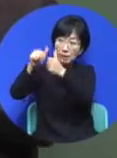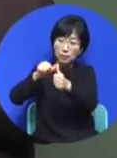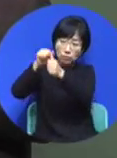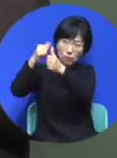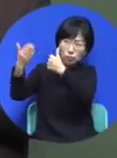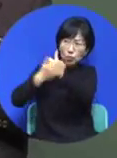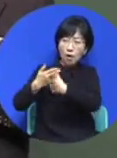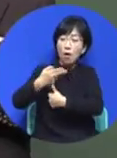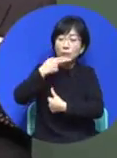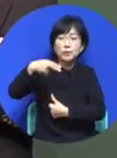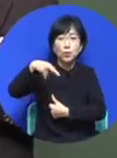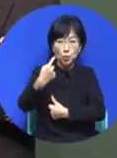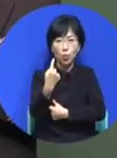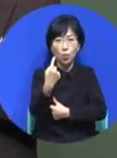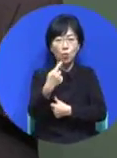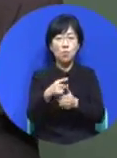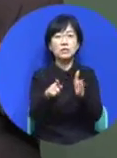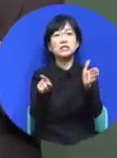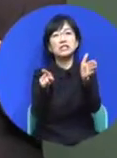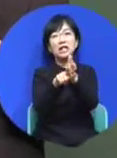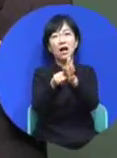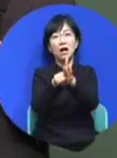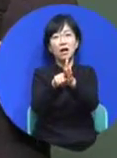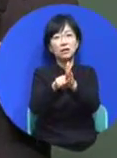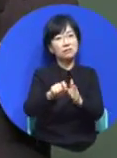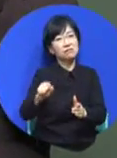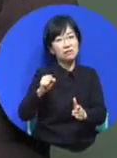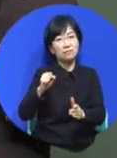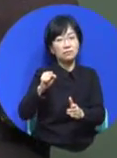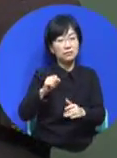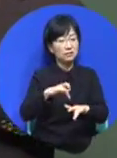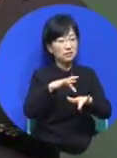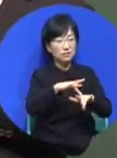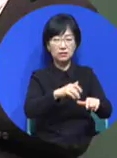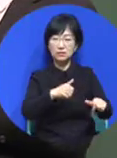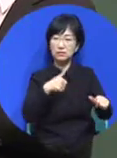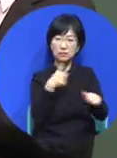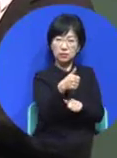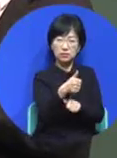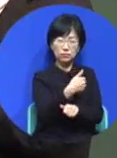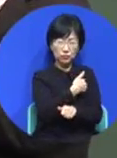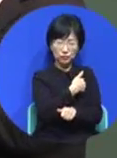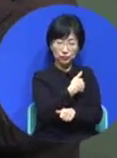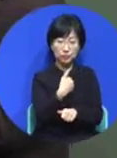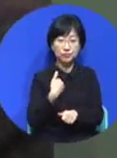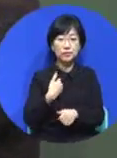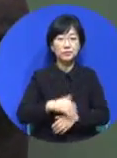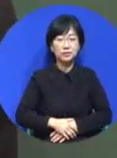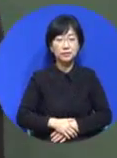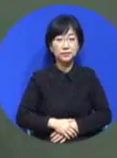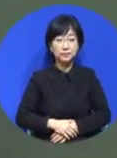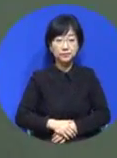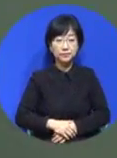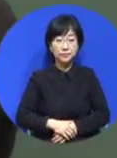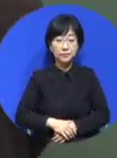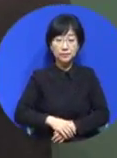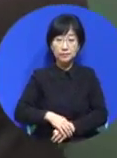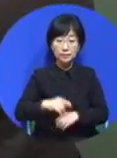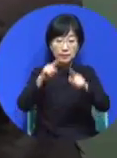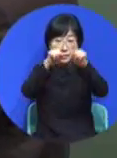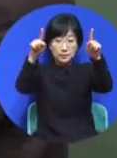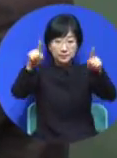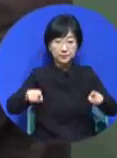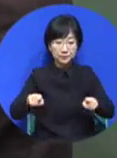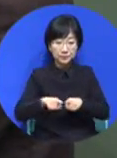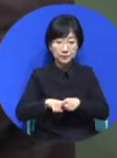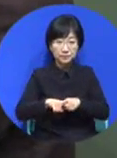in. 이 신앙은요 흑암을 끊는 것이 되죠. And your faith can be the faith that could break down the forces of darkness. 조서의 의인이 지킨 거